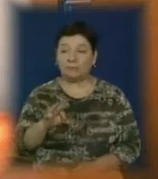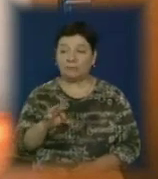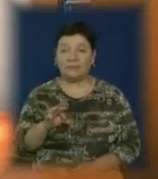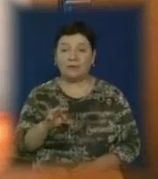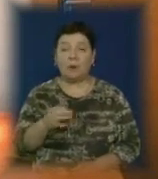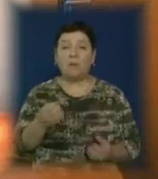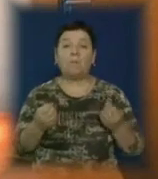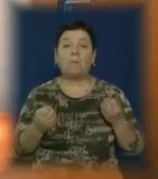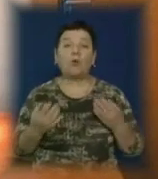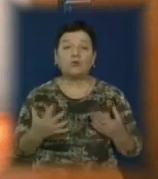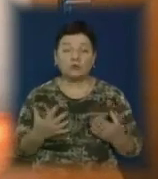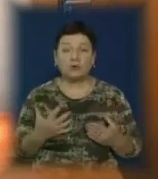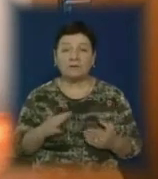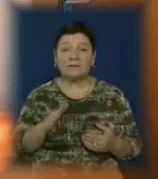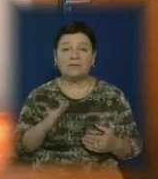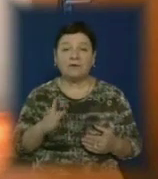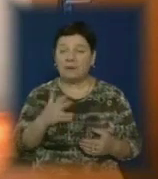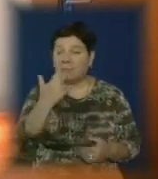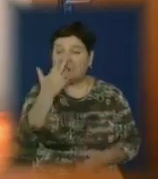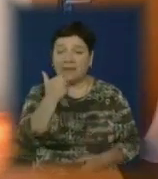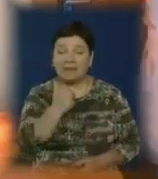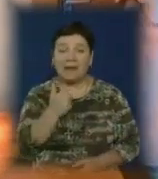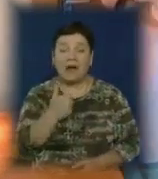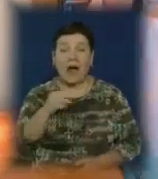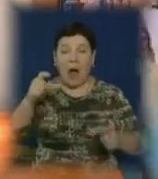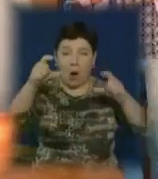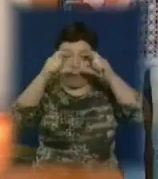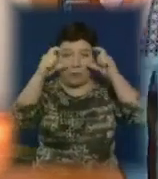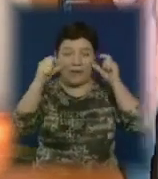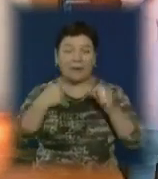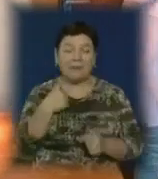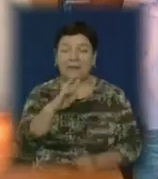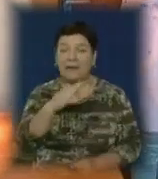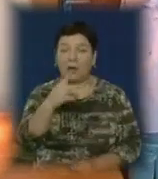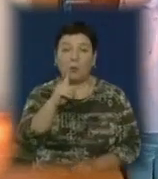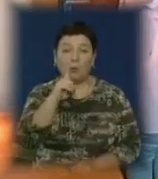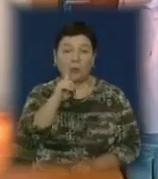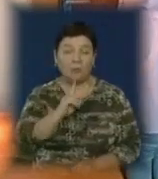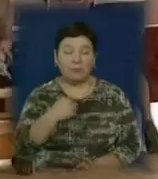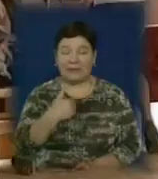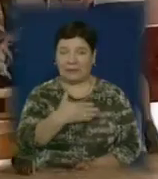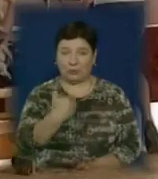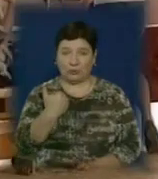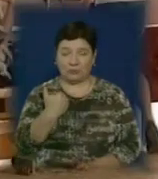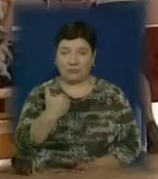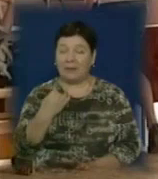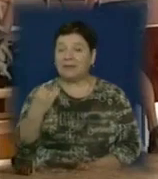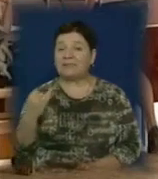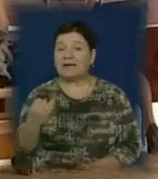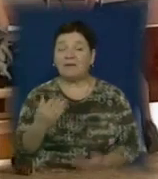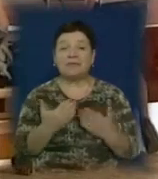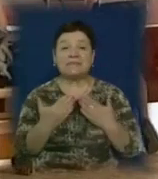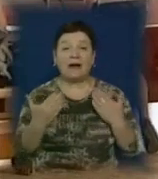тому що в мене просто око до того не звикне, а окуляри мені незручно і якось я не хочу. Зацікавилося